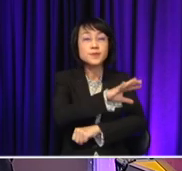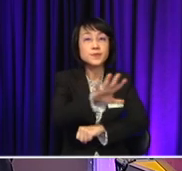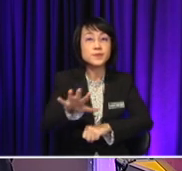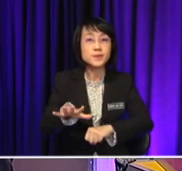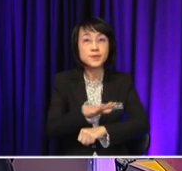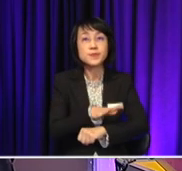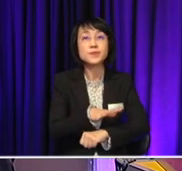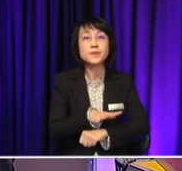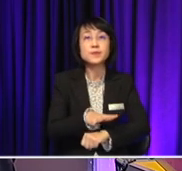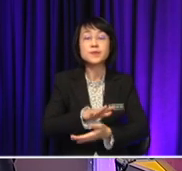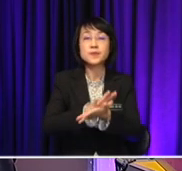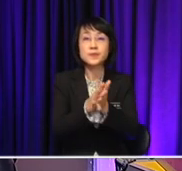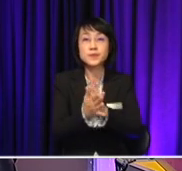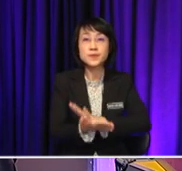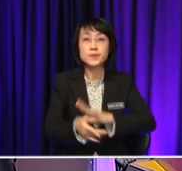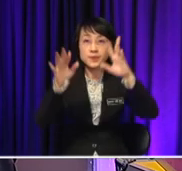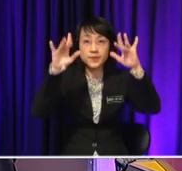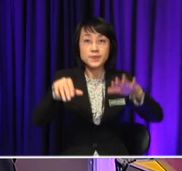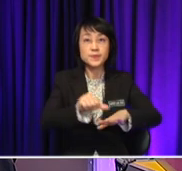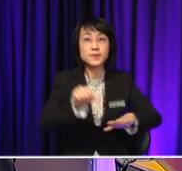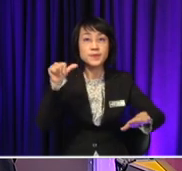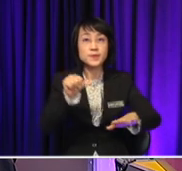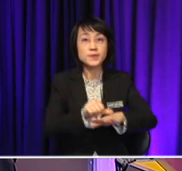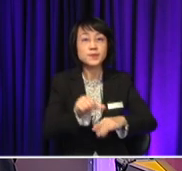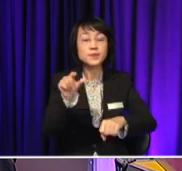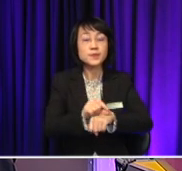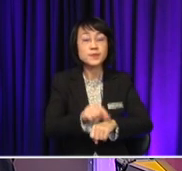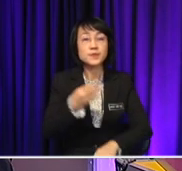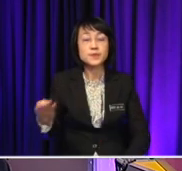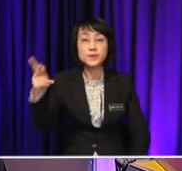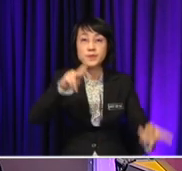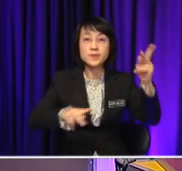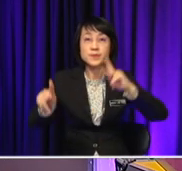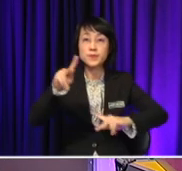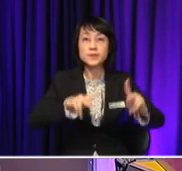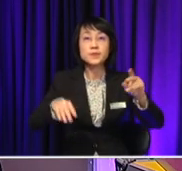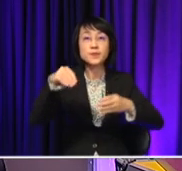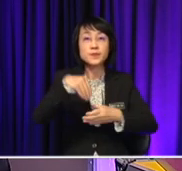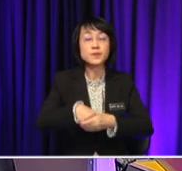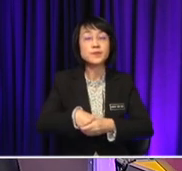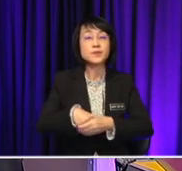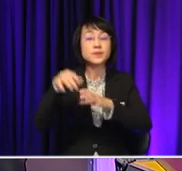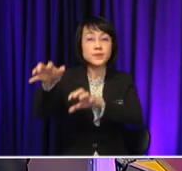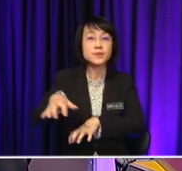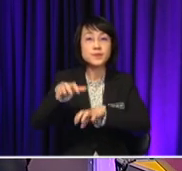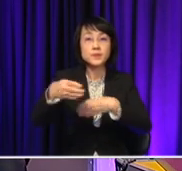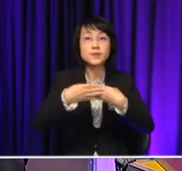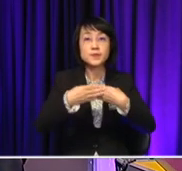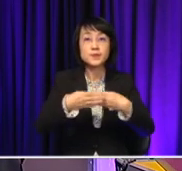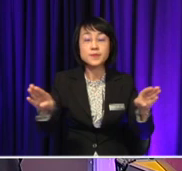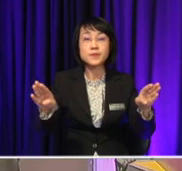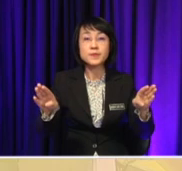aksi penggunaan baja kimia adalah seekor pertanian membebaskan gas nitrogen oksida